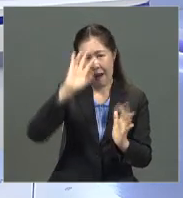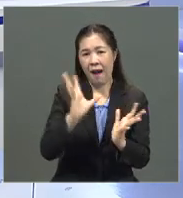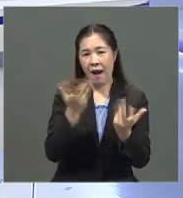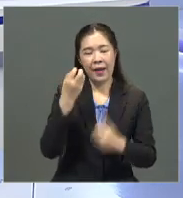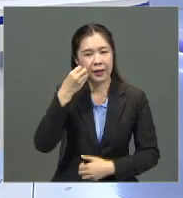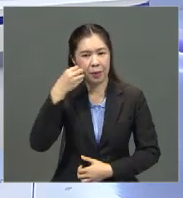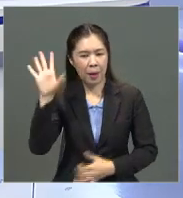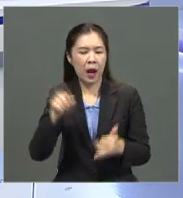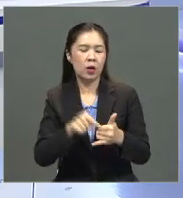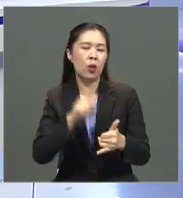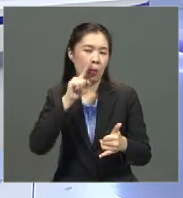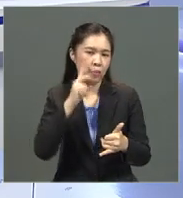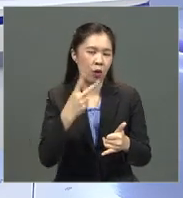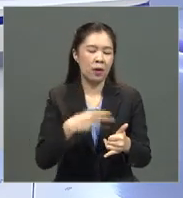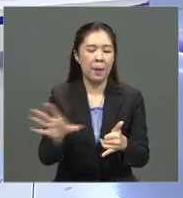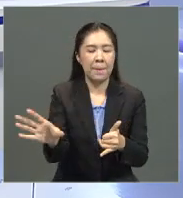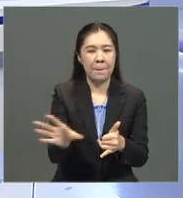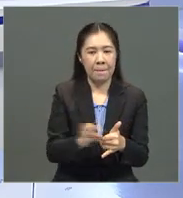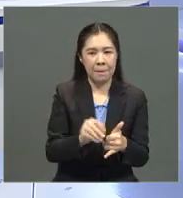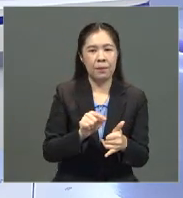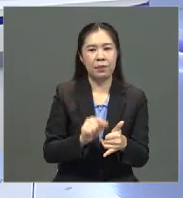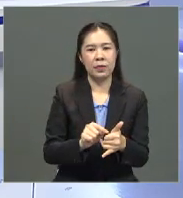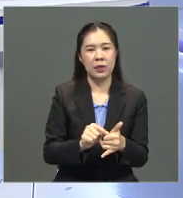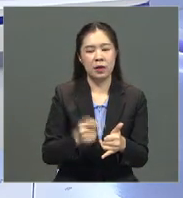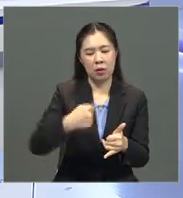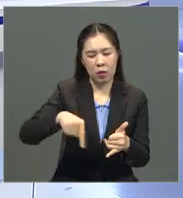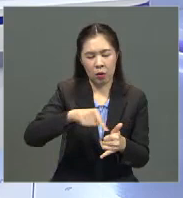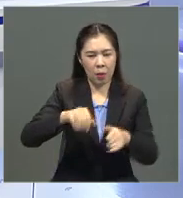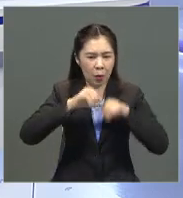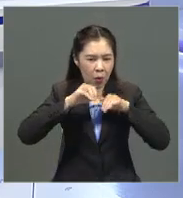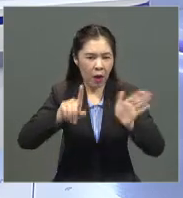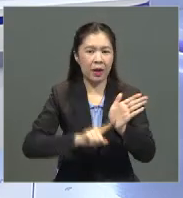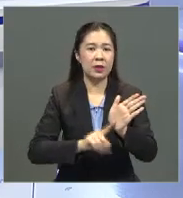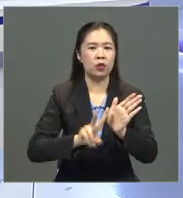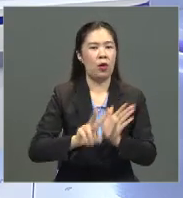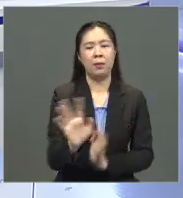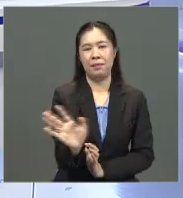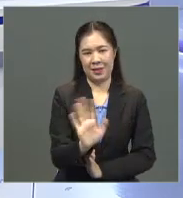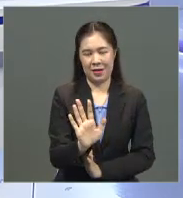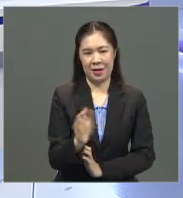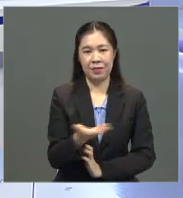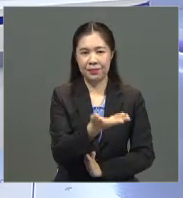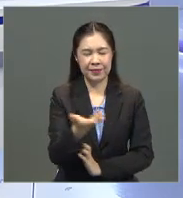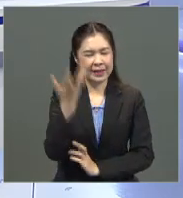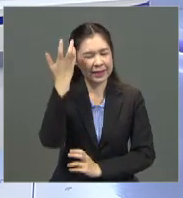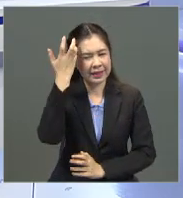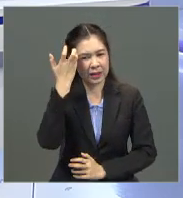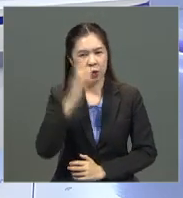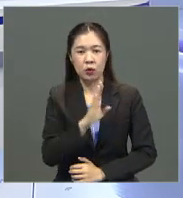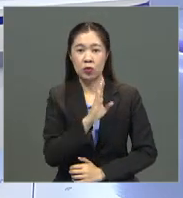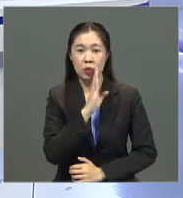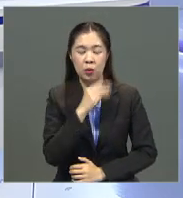แล้วดังนั้นจึงไม่ได้ถือว่าเป็นการติดเชื้อในประเทศและเป็นการระบาดรอบใหม่ต้องยอมรับว่าทุกคนที่กังวลใจนะกังวลว่า